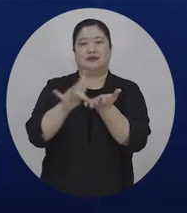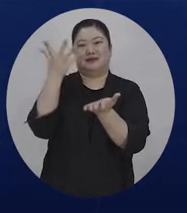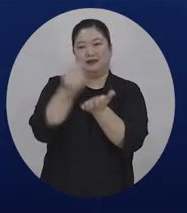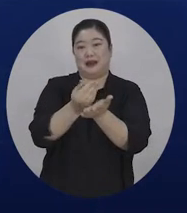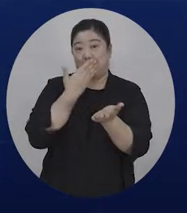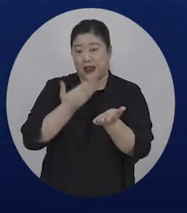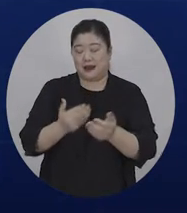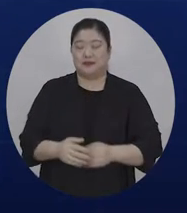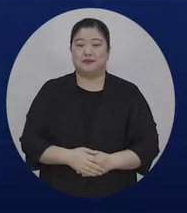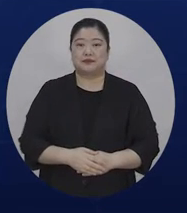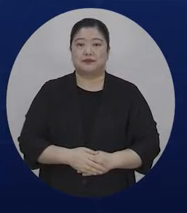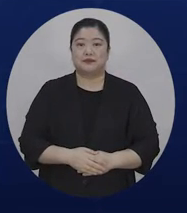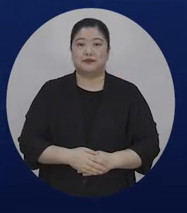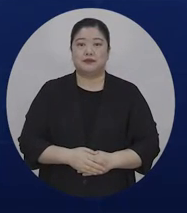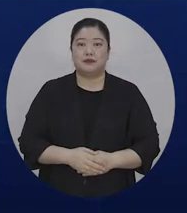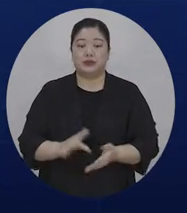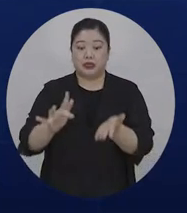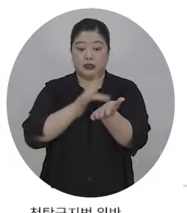우수자원봉사증을 발급합니다.